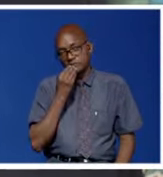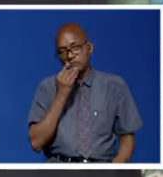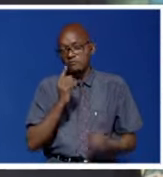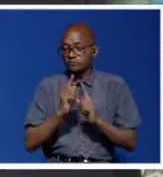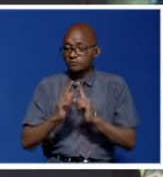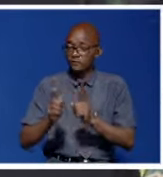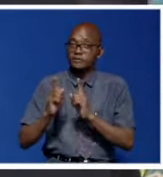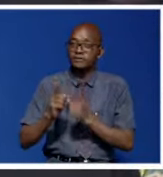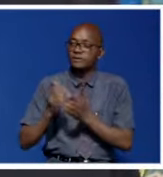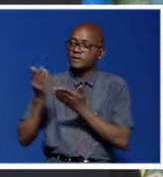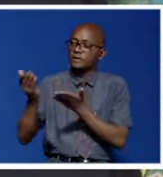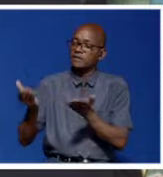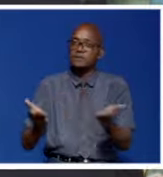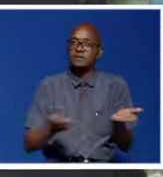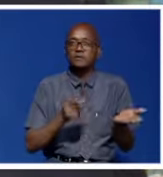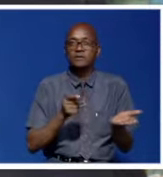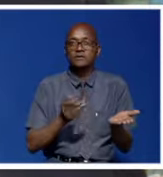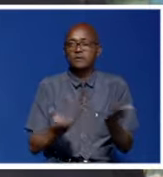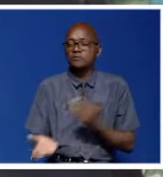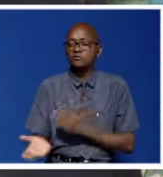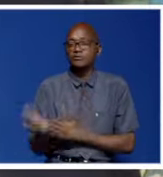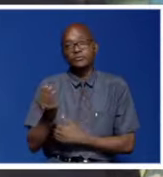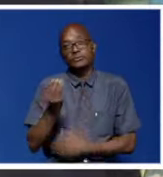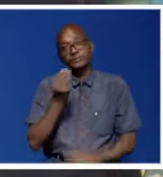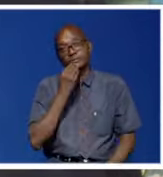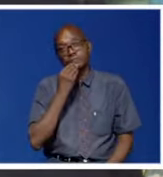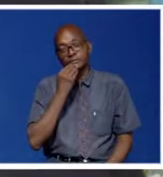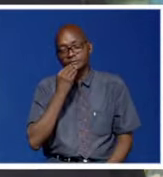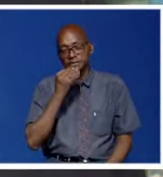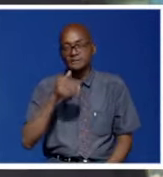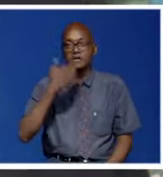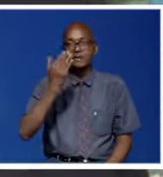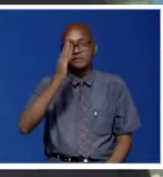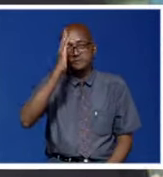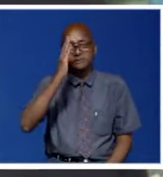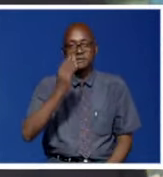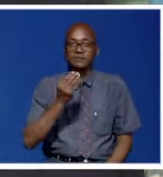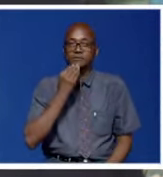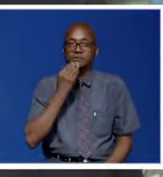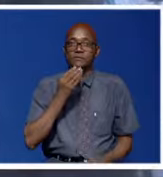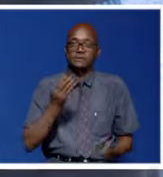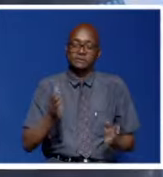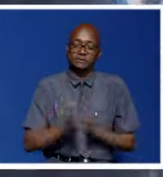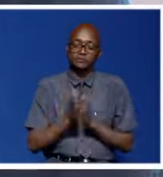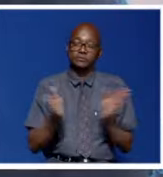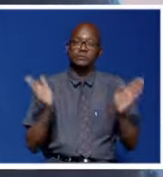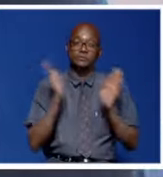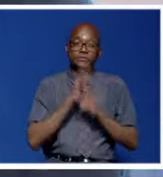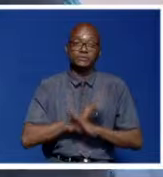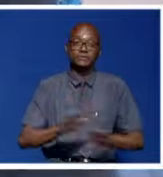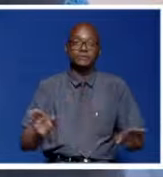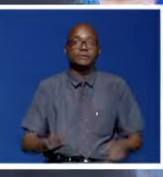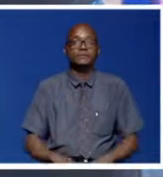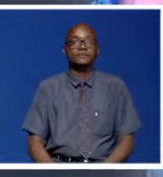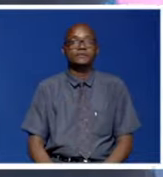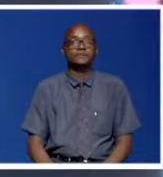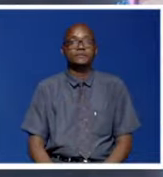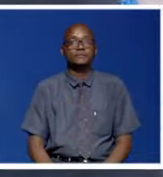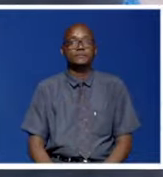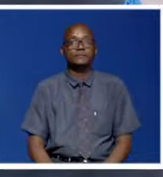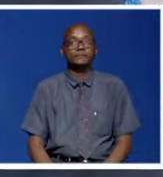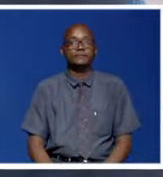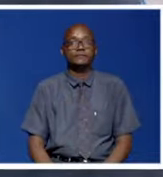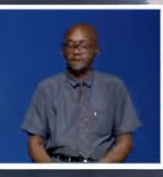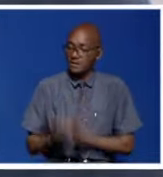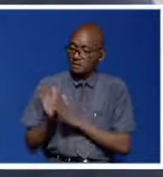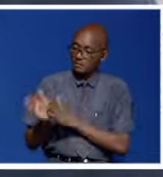watu waje wa futuru na sisi asubuhi na baadaye wapate chakula cha mchana, basi idi itakuwa imepita. Maandalizi mazuri. Tumetoka kufanya shopping